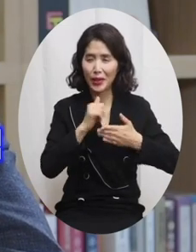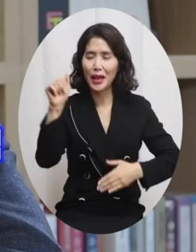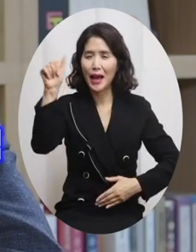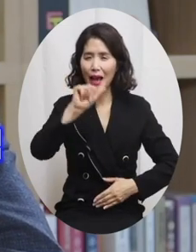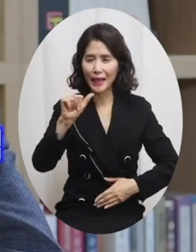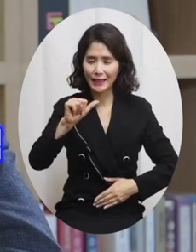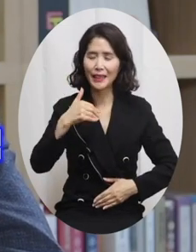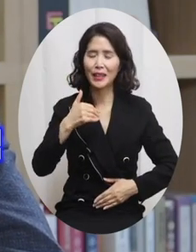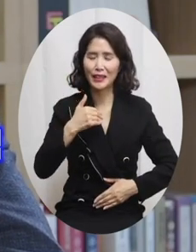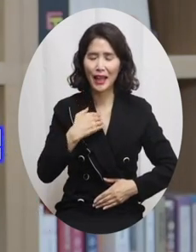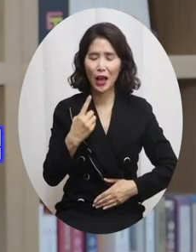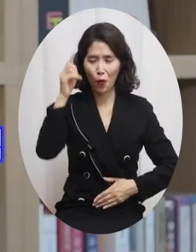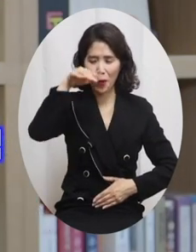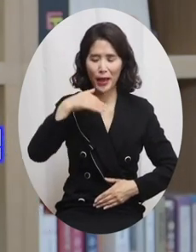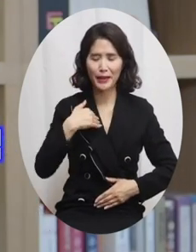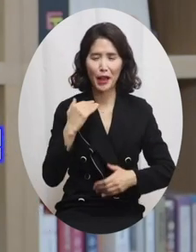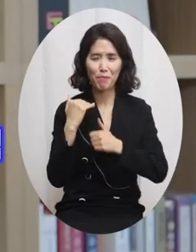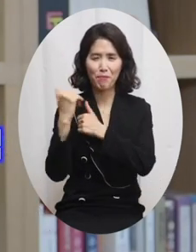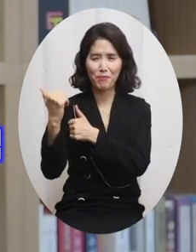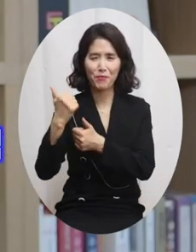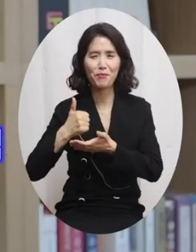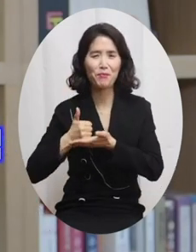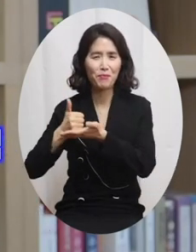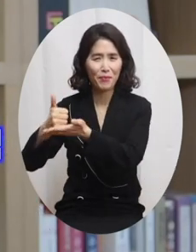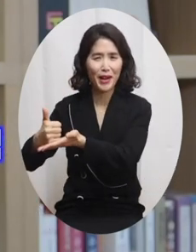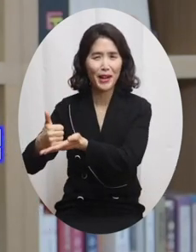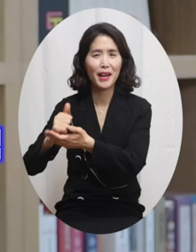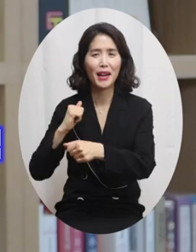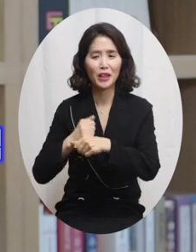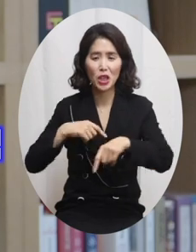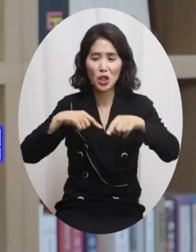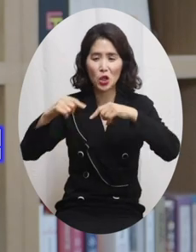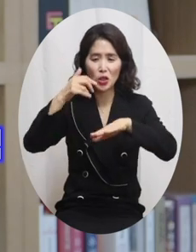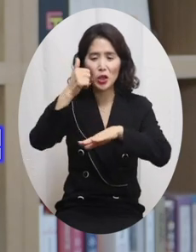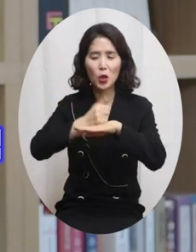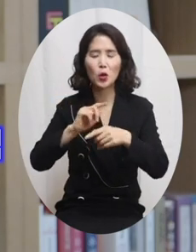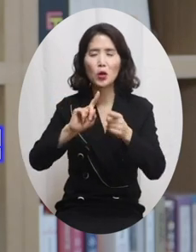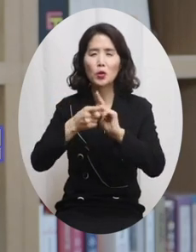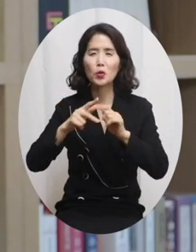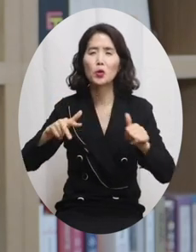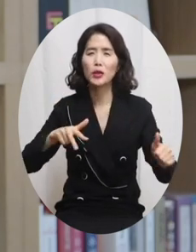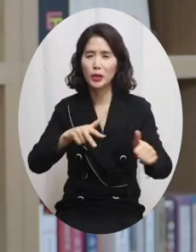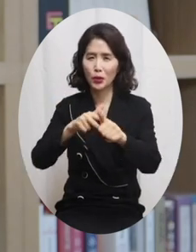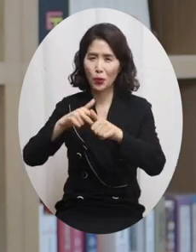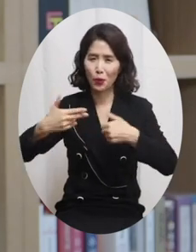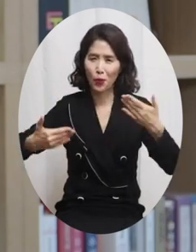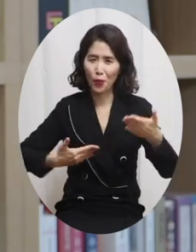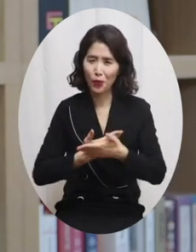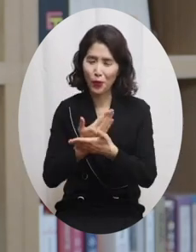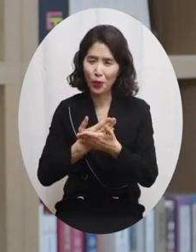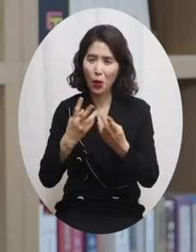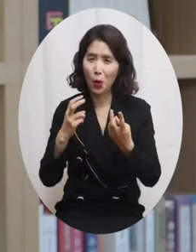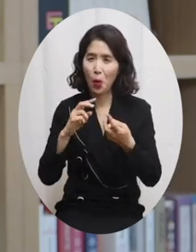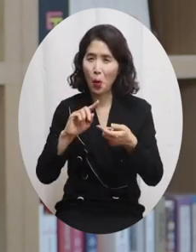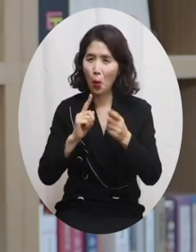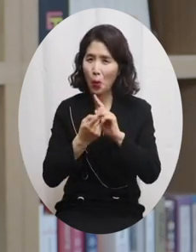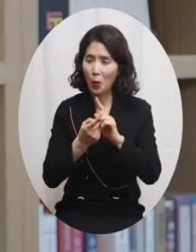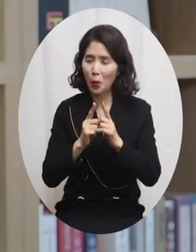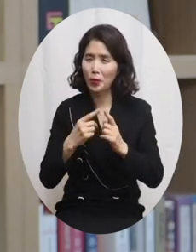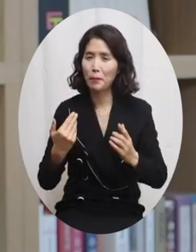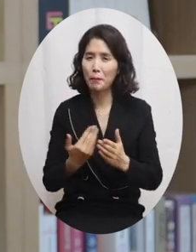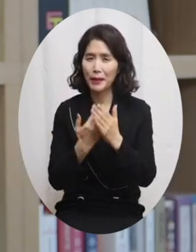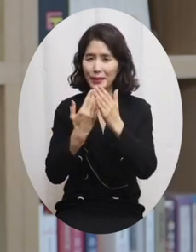아시아에서는 제가 간 거고 도시에서 진행했던 정책 결과를 공유하고 그것을 이제 어떻게 발전시켜 나갈 것인가